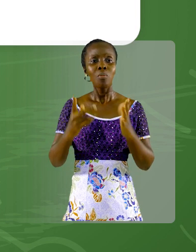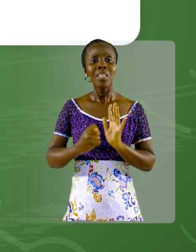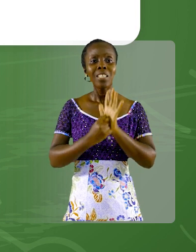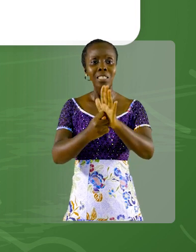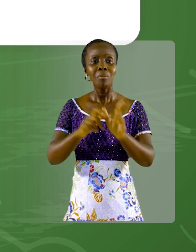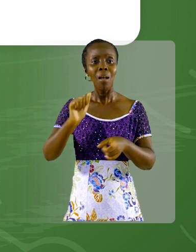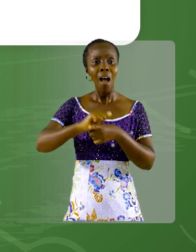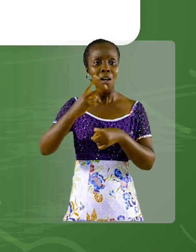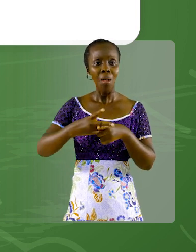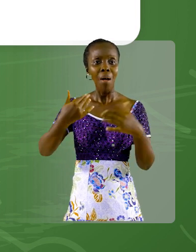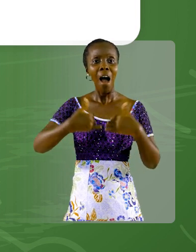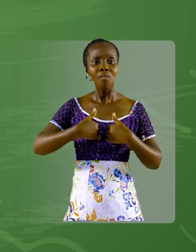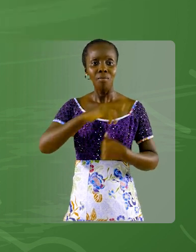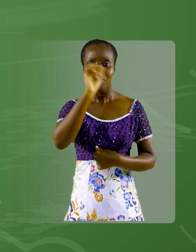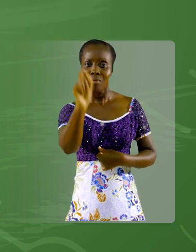d'adverbes existent-ils?